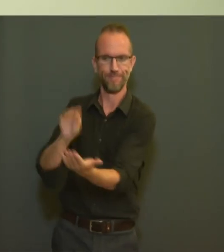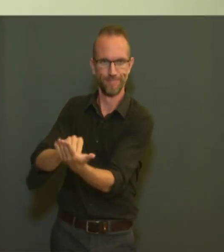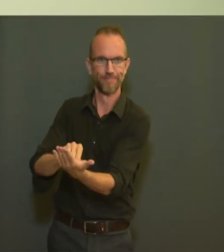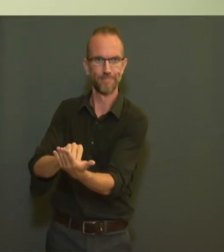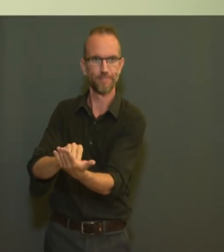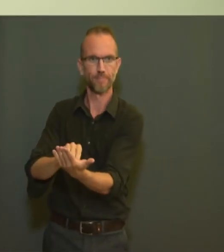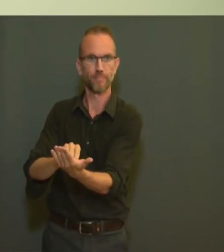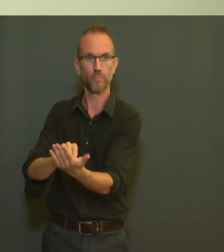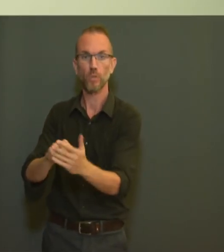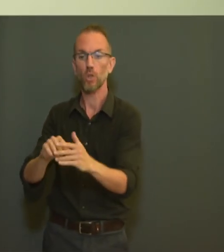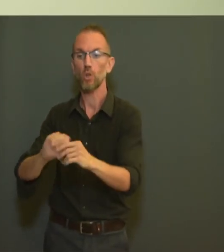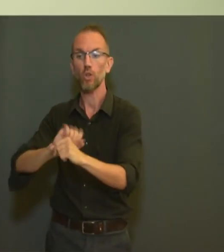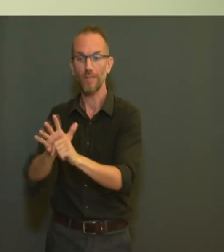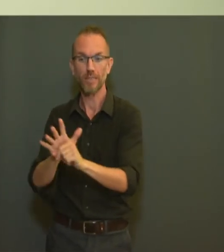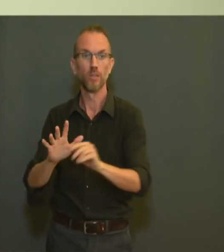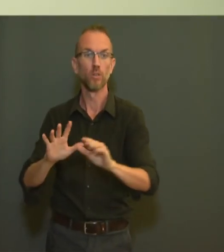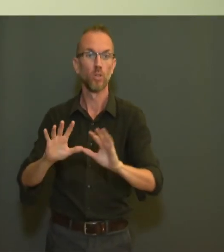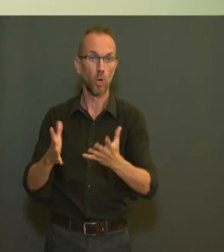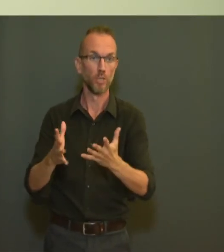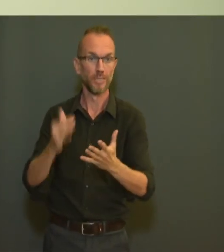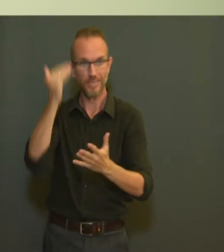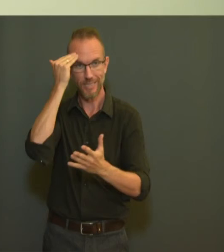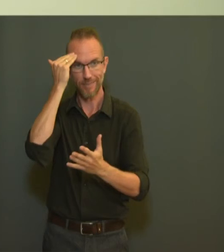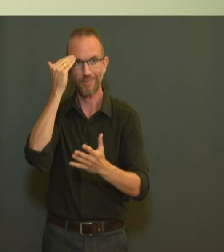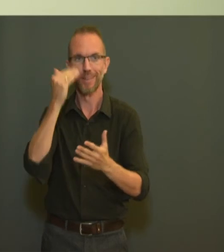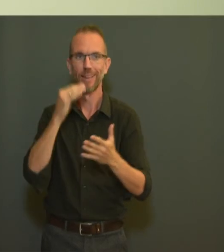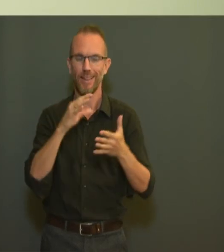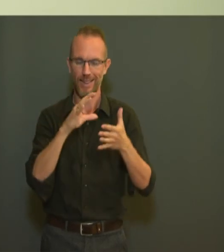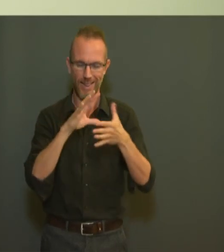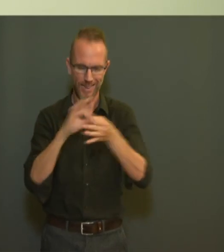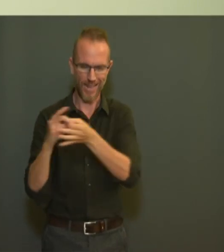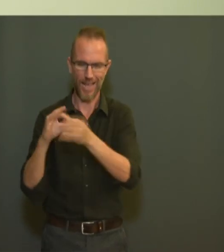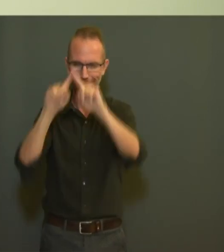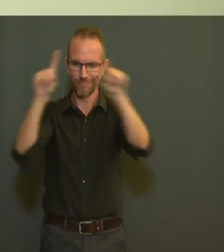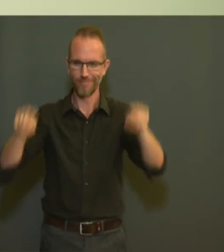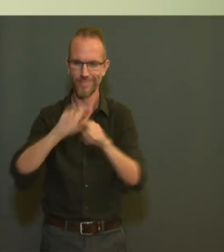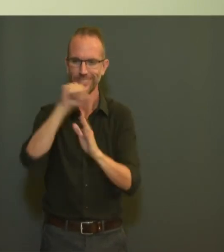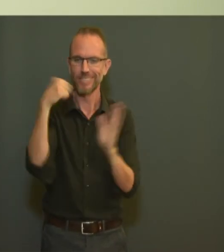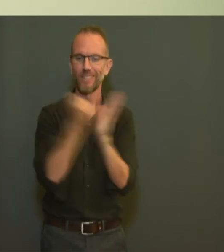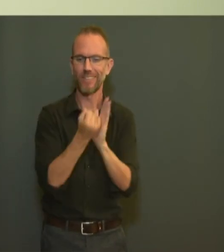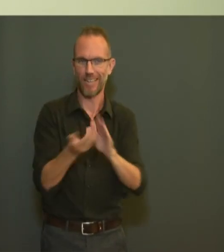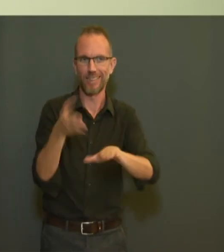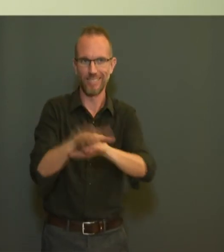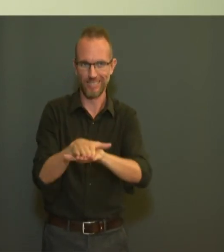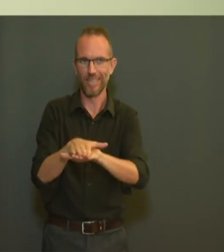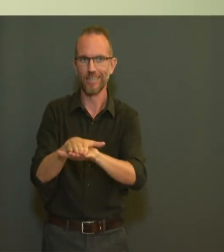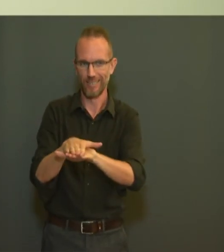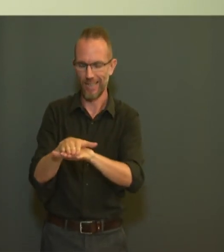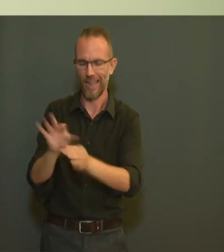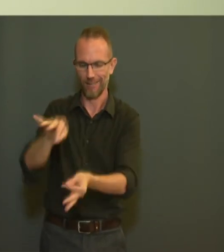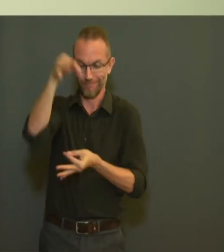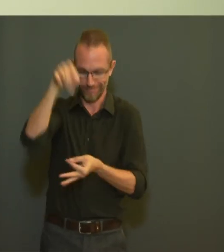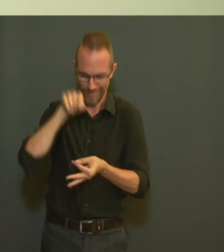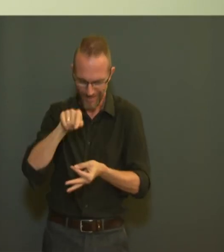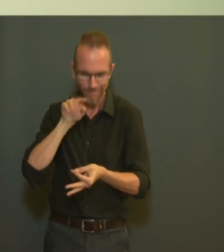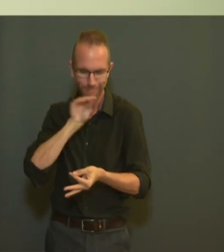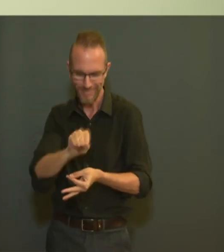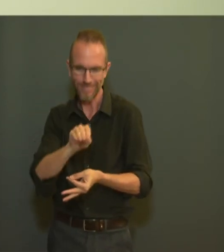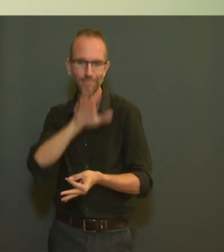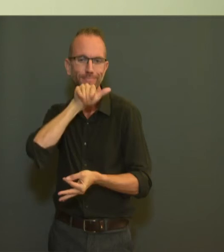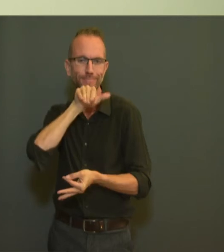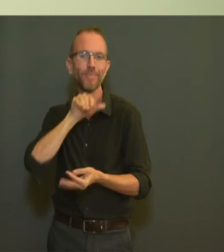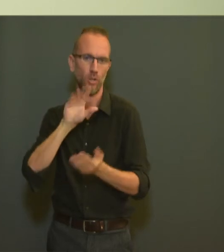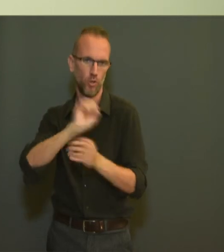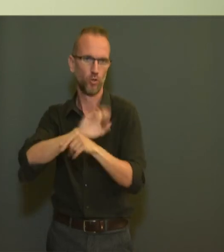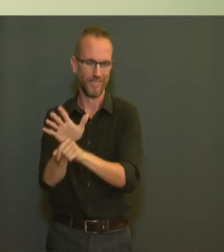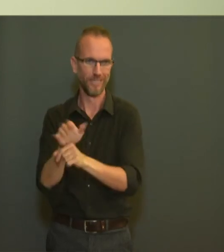médical rempli après intégration des données par le médecin, alors que les chiffres de la mortalité et de la surmortalité